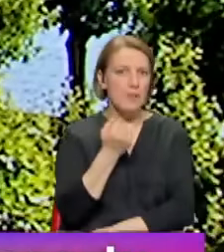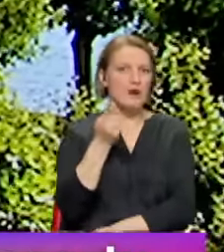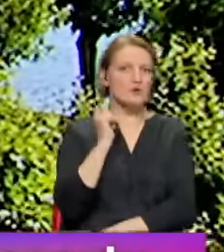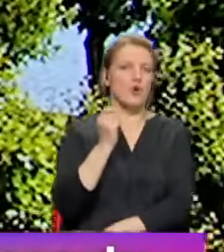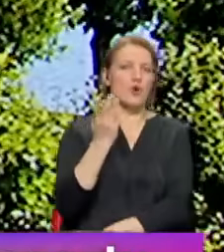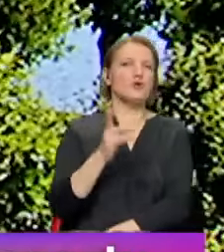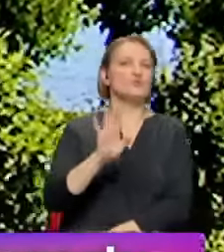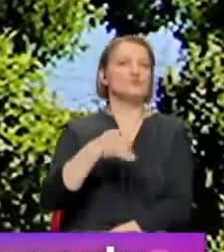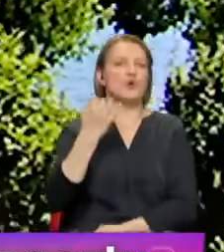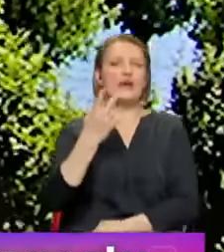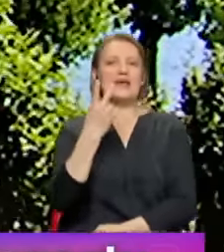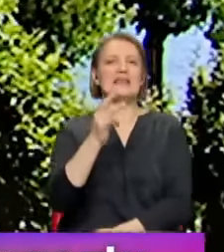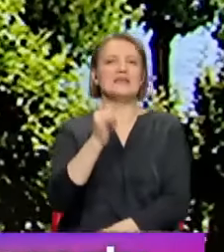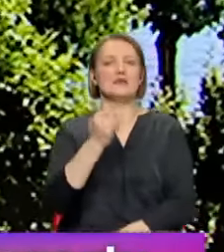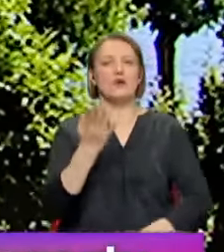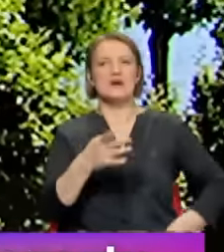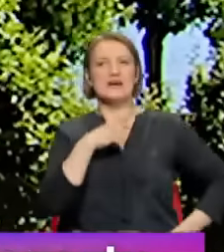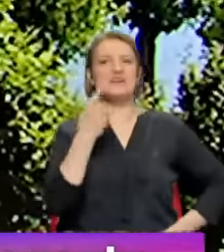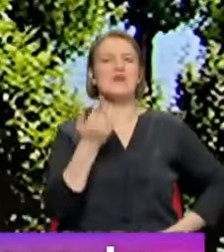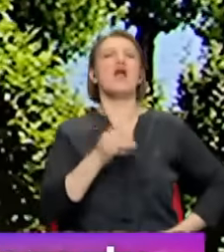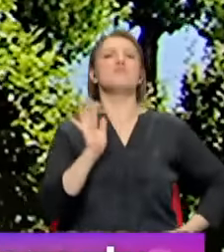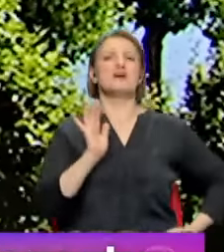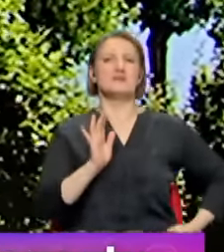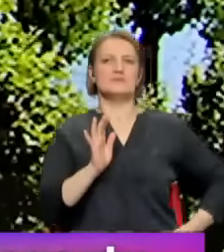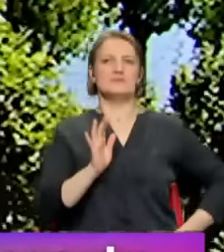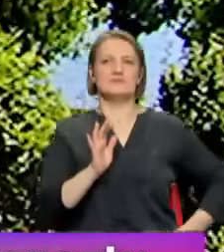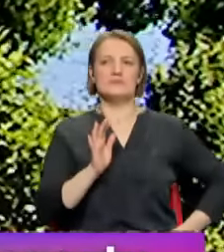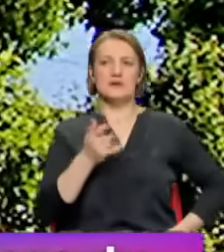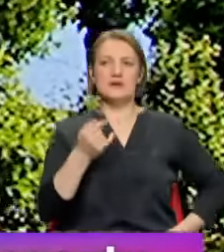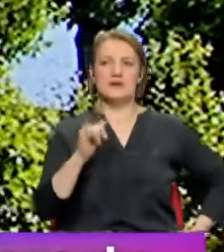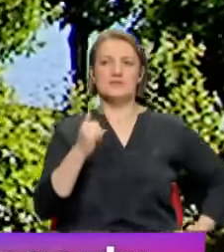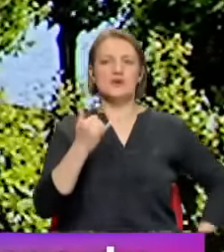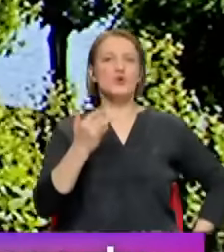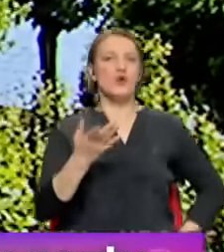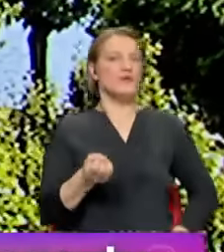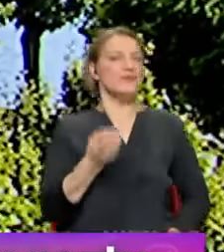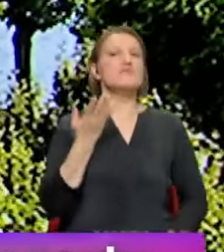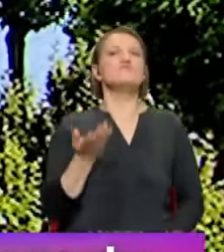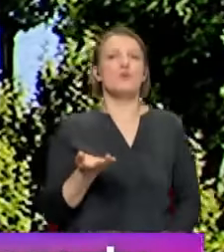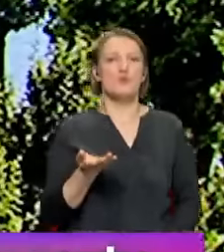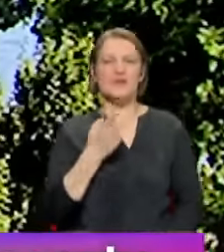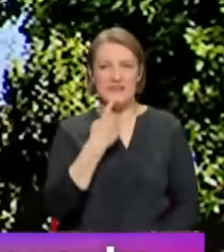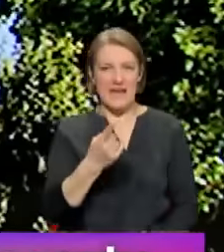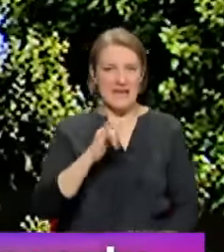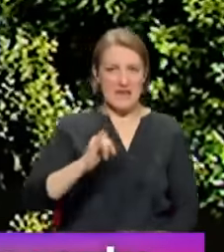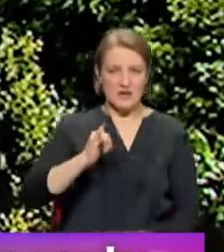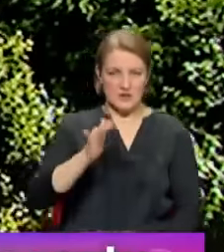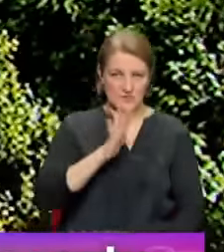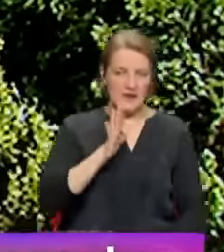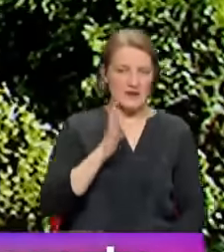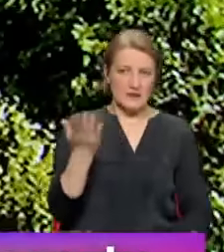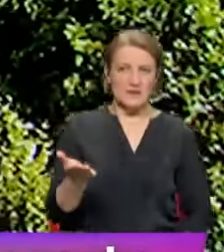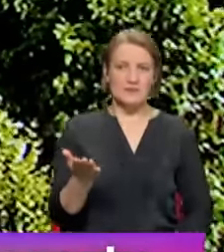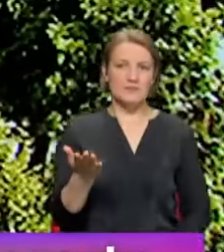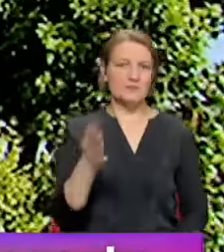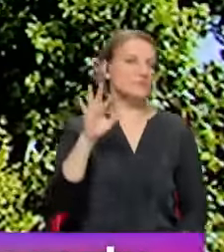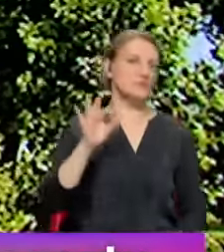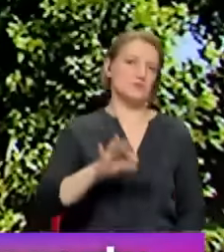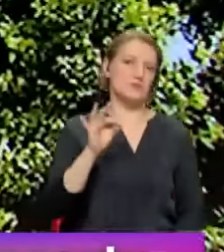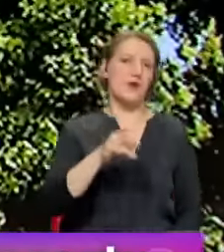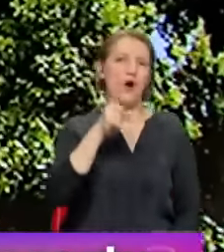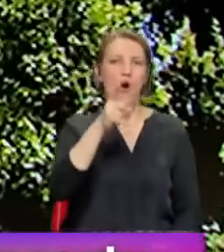zor. Sonra 2 kilo da kıyma almayı verelim canım, yarım kilo neyimize yetmiyor diye yaklaşımlar da gelmişti.